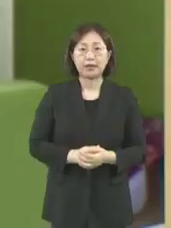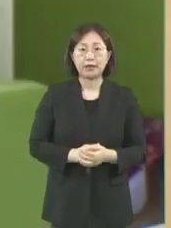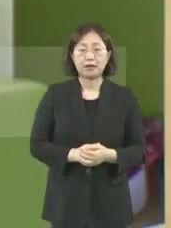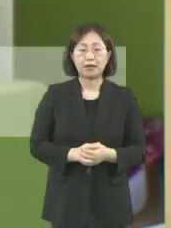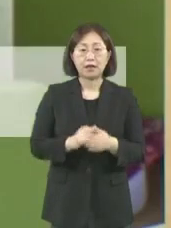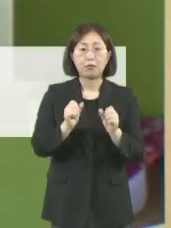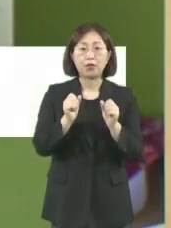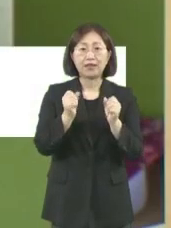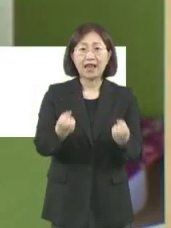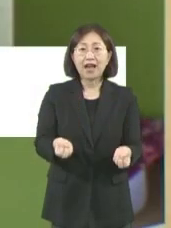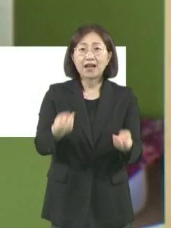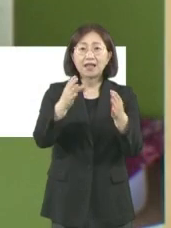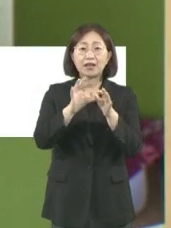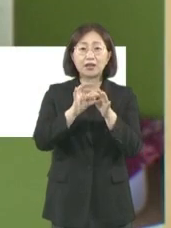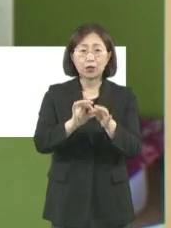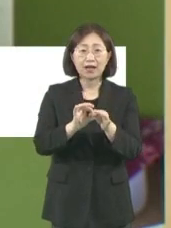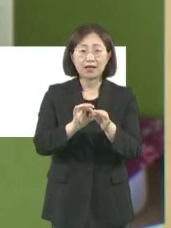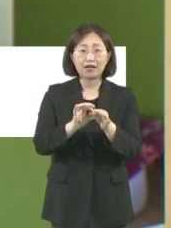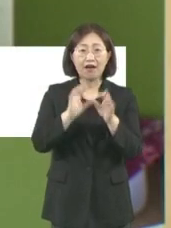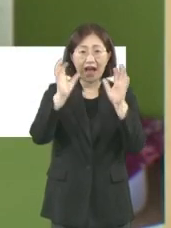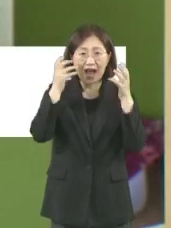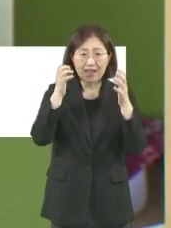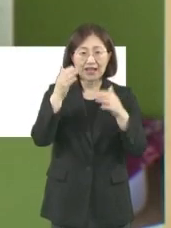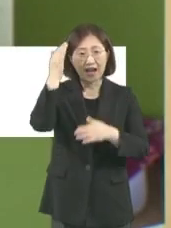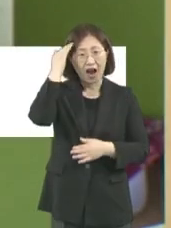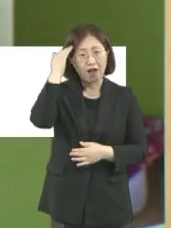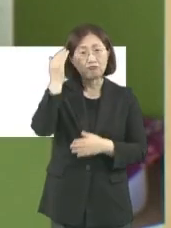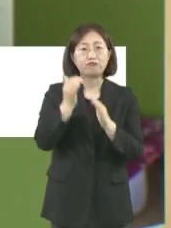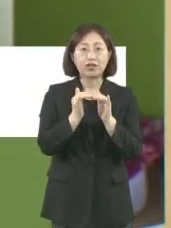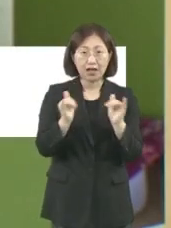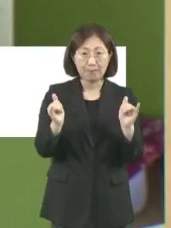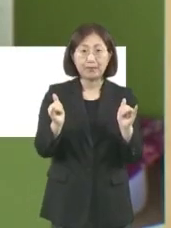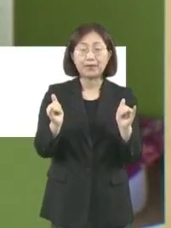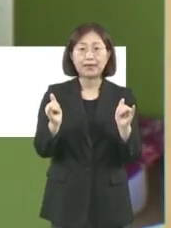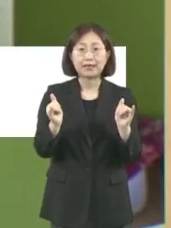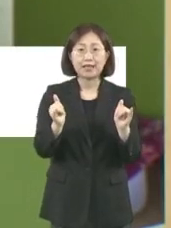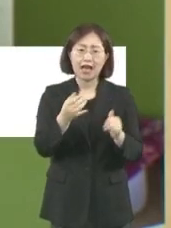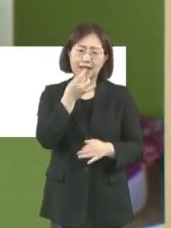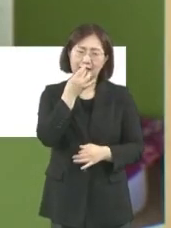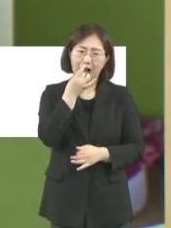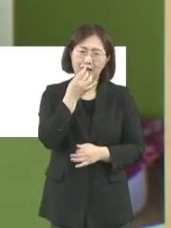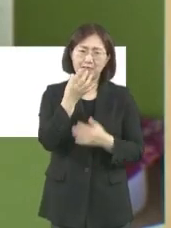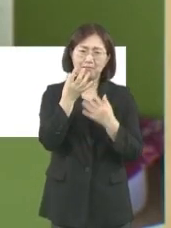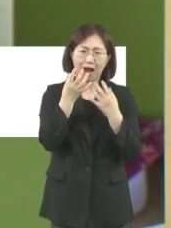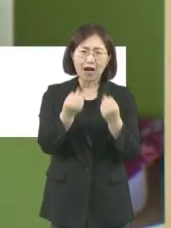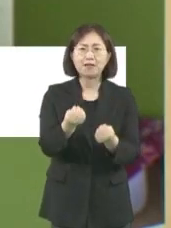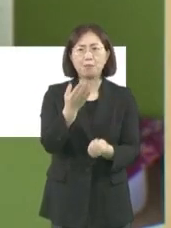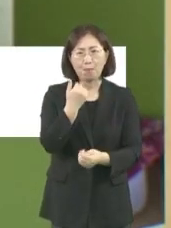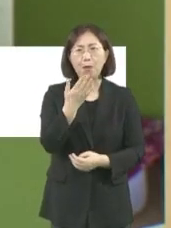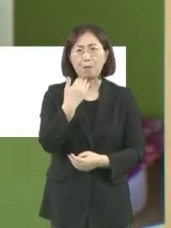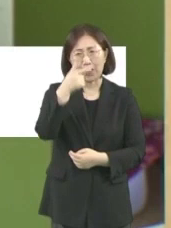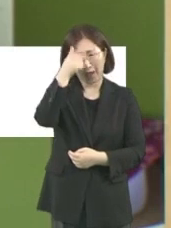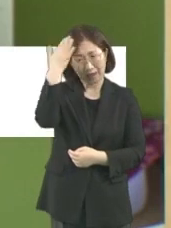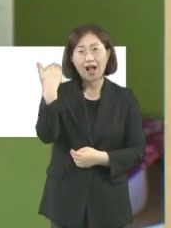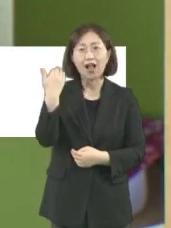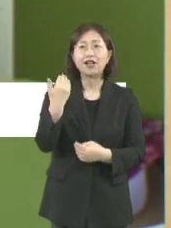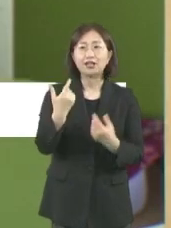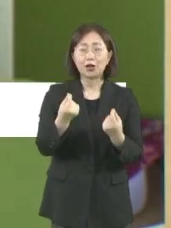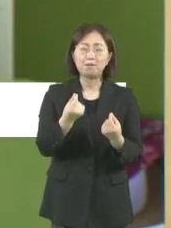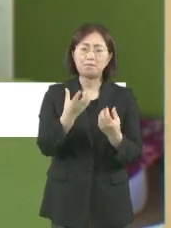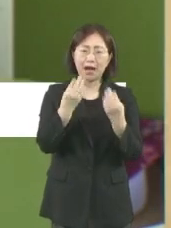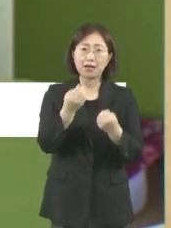계기를 통해서 아이들이나 우리 한국 사람들이 쌀을 더 우선적으로 옛날처럼 주식으로